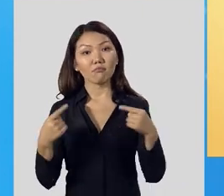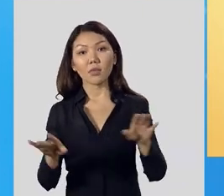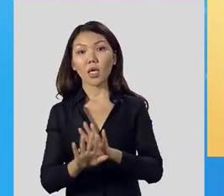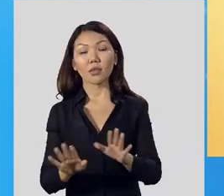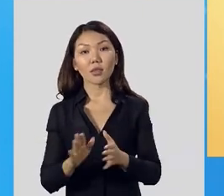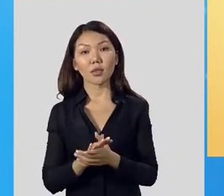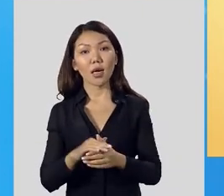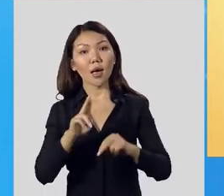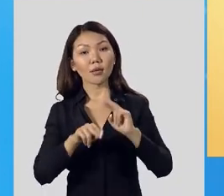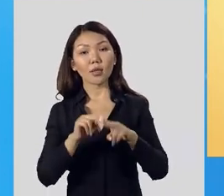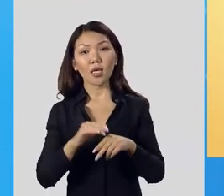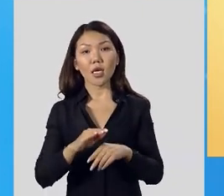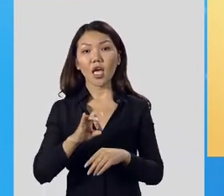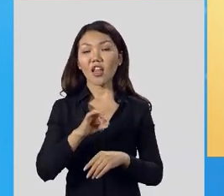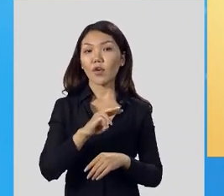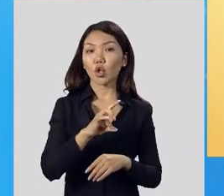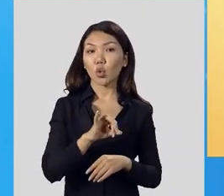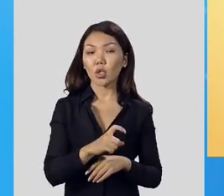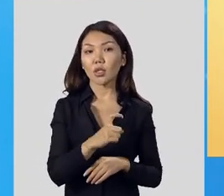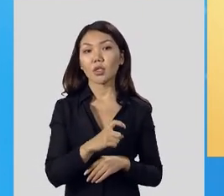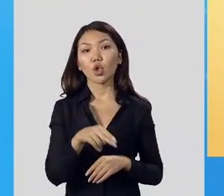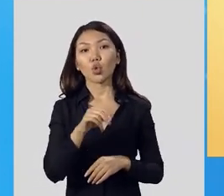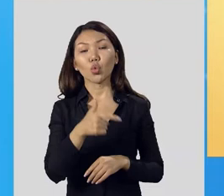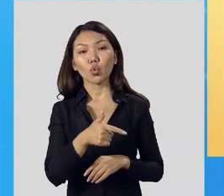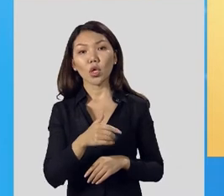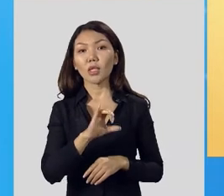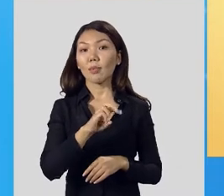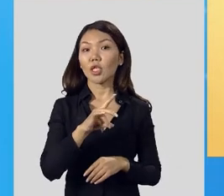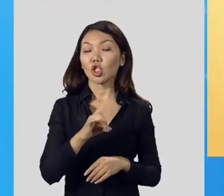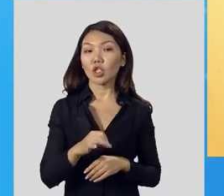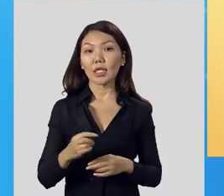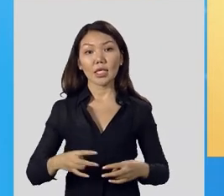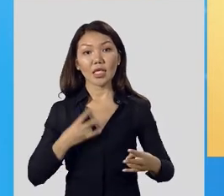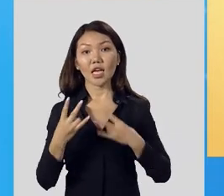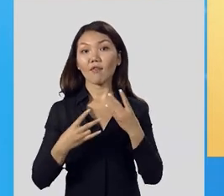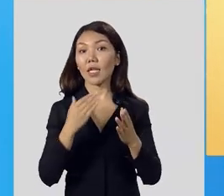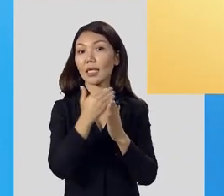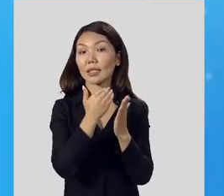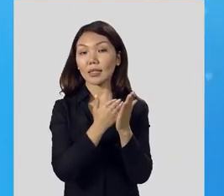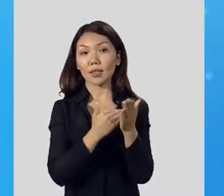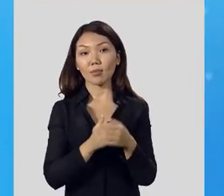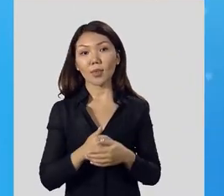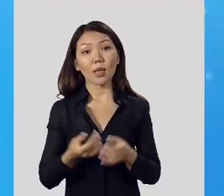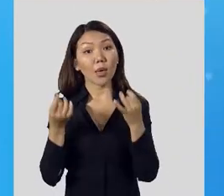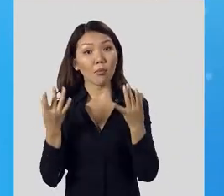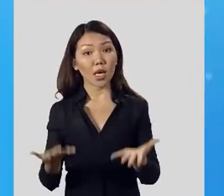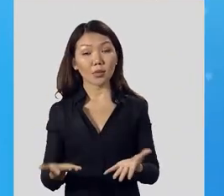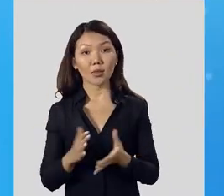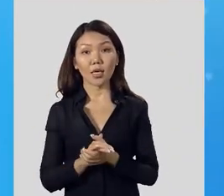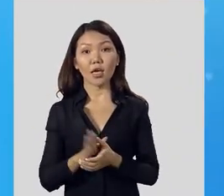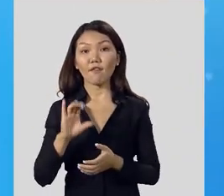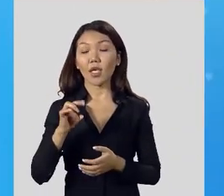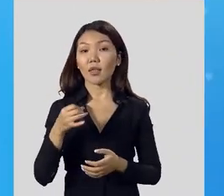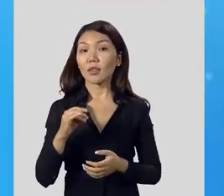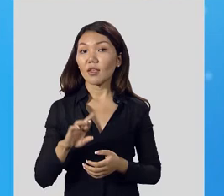строения рефлекторных дуг соматической части нервной системы. Самая простая